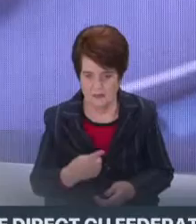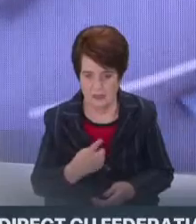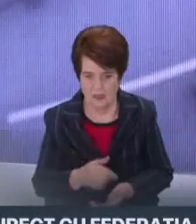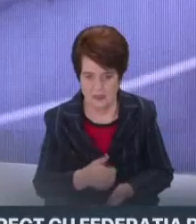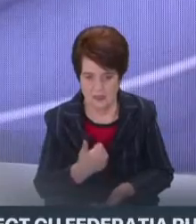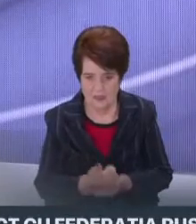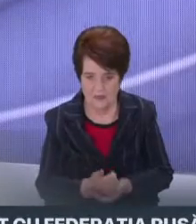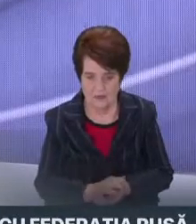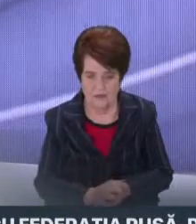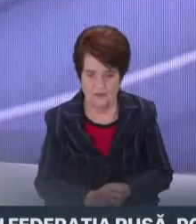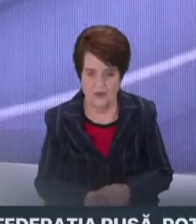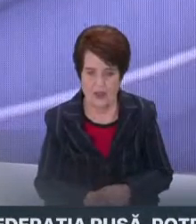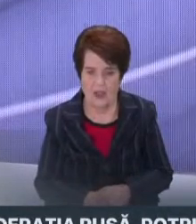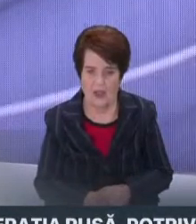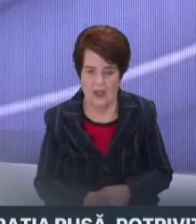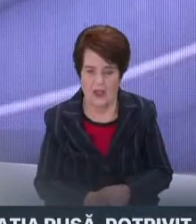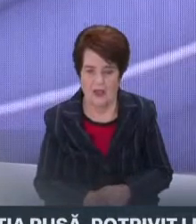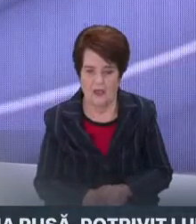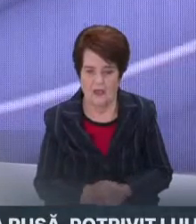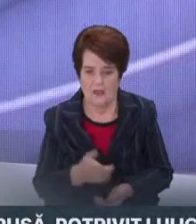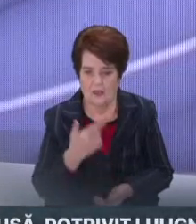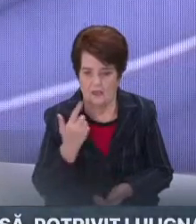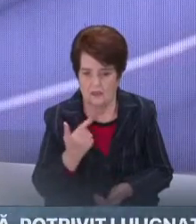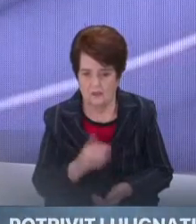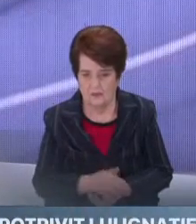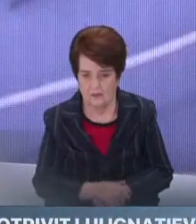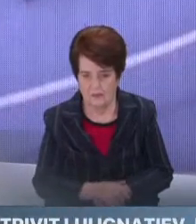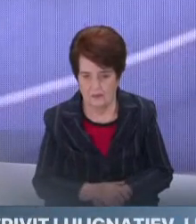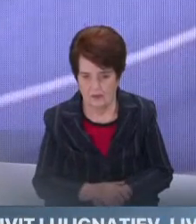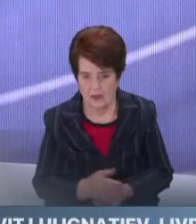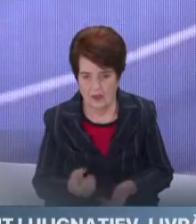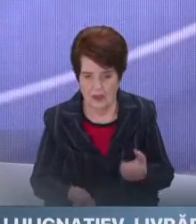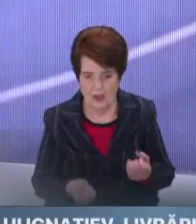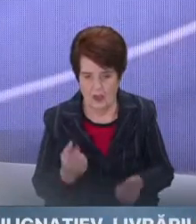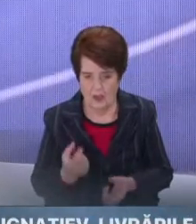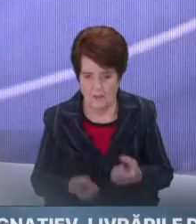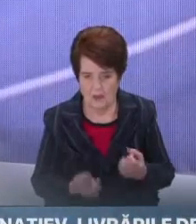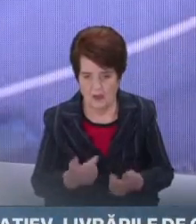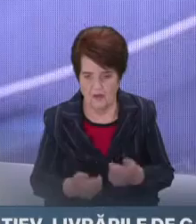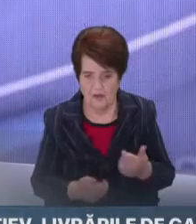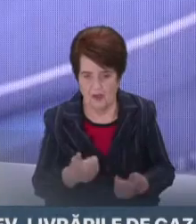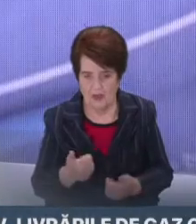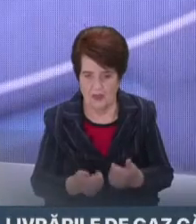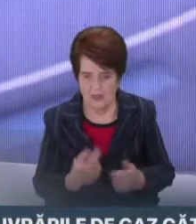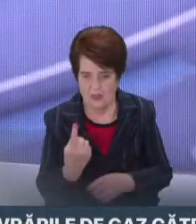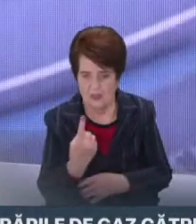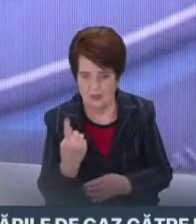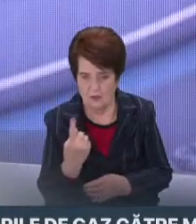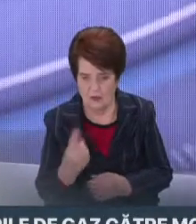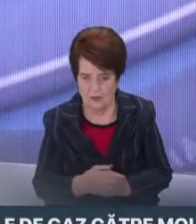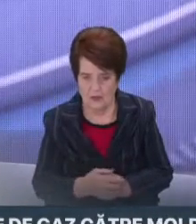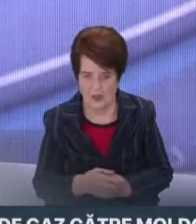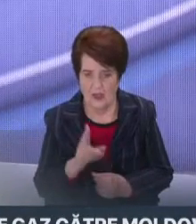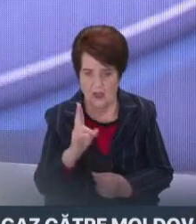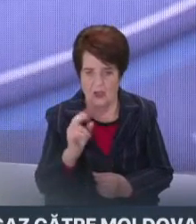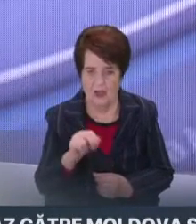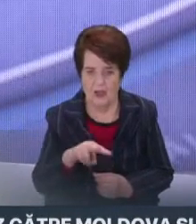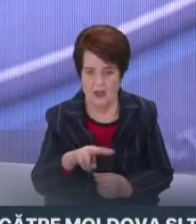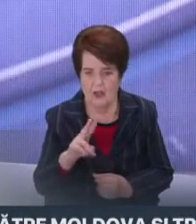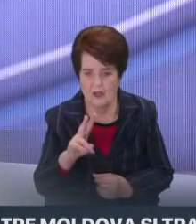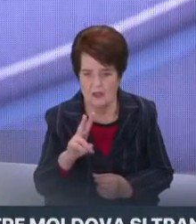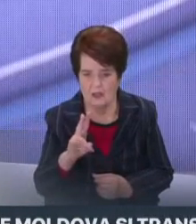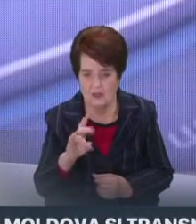pentru Situații de Urgență le-a analizat și a stabilit că apare ca alternativă utilizarea candelei,